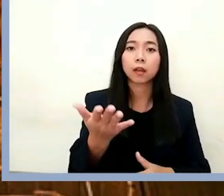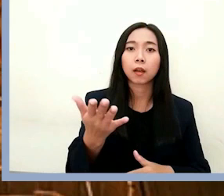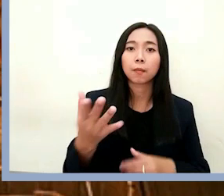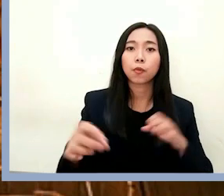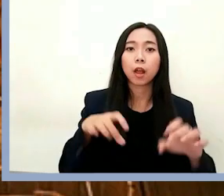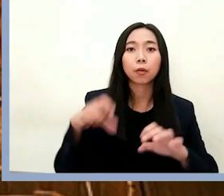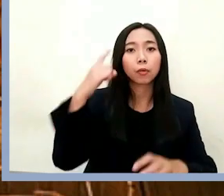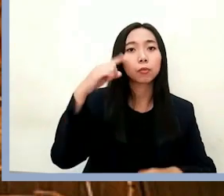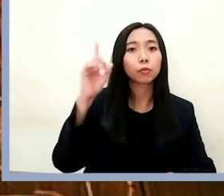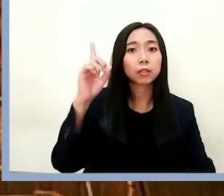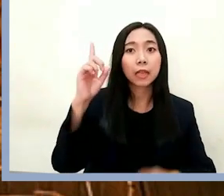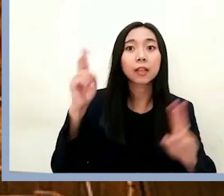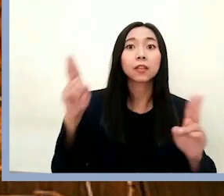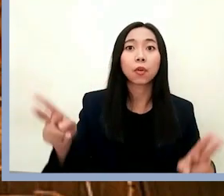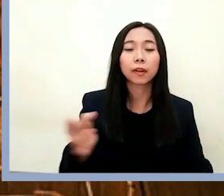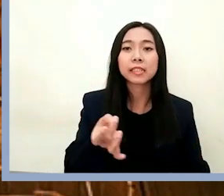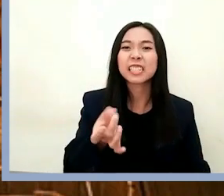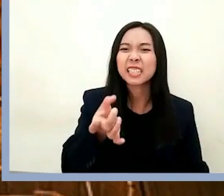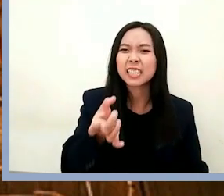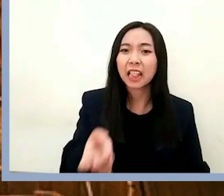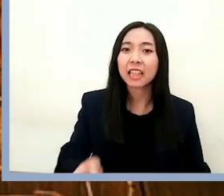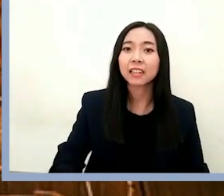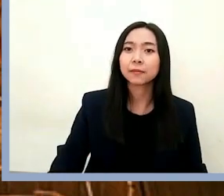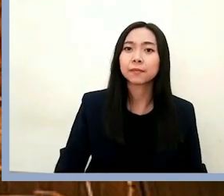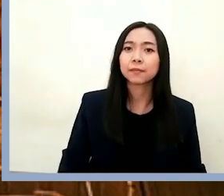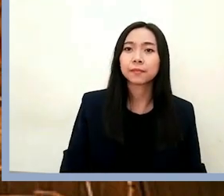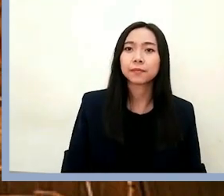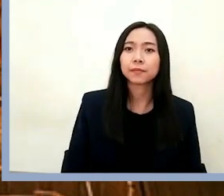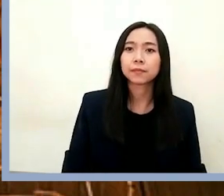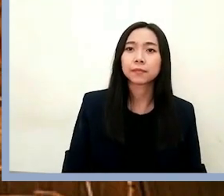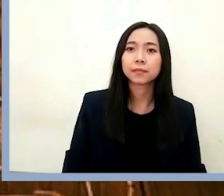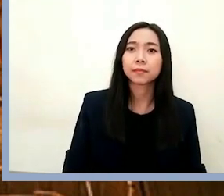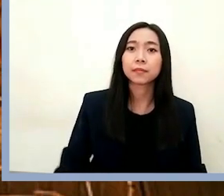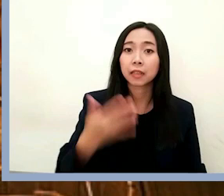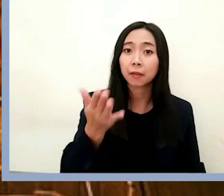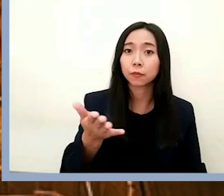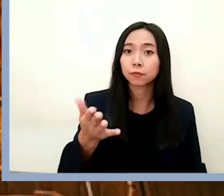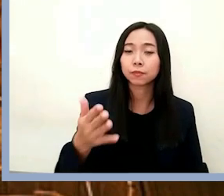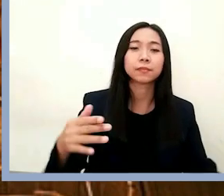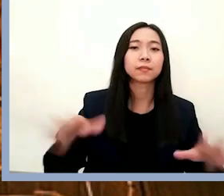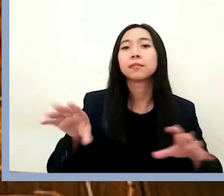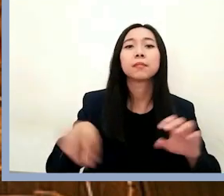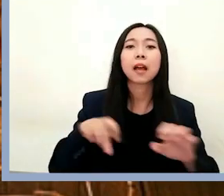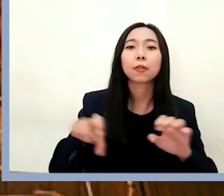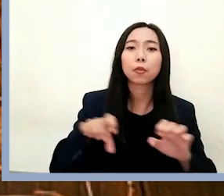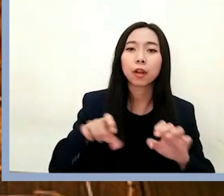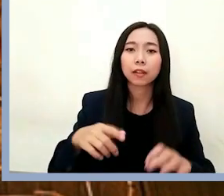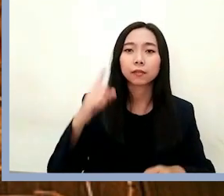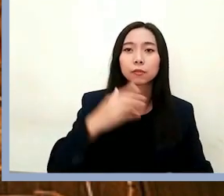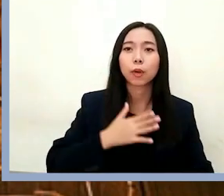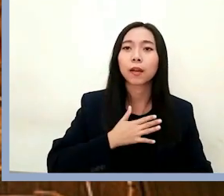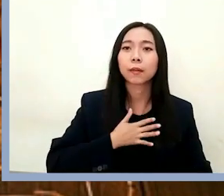salah seorang dari saudaraku yang paling hina ini kamu melakukannya untuk aku